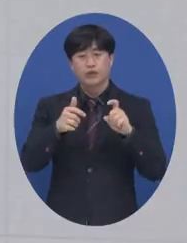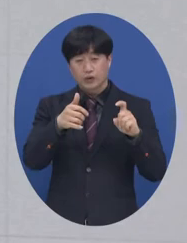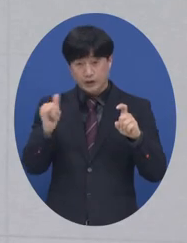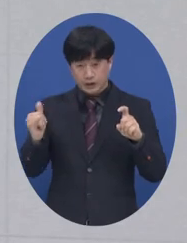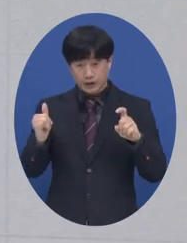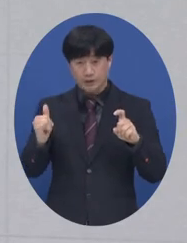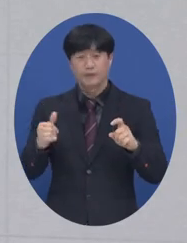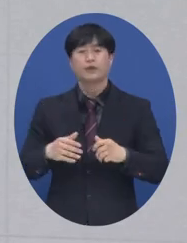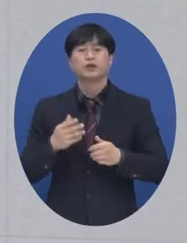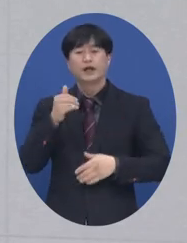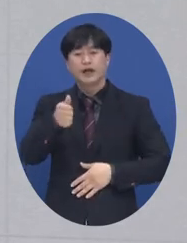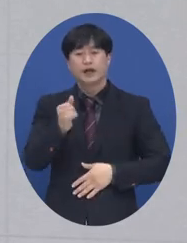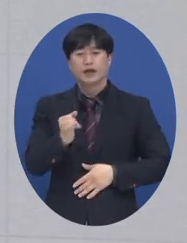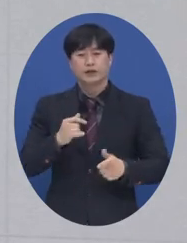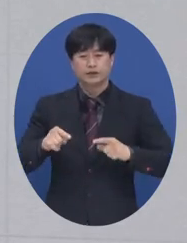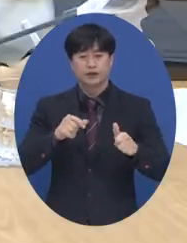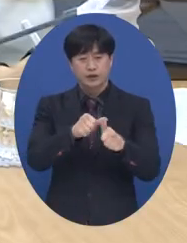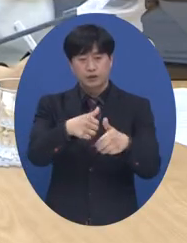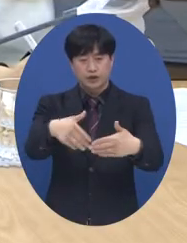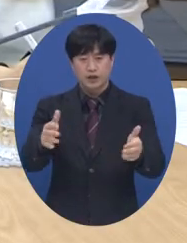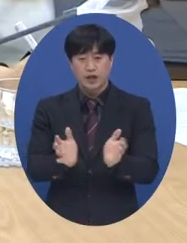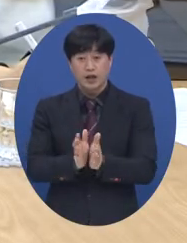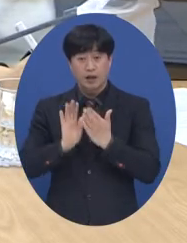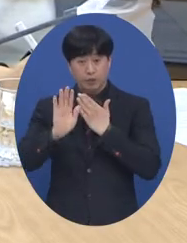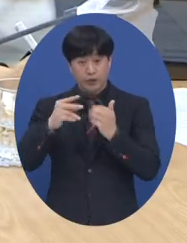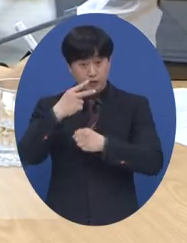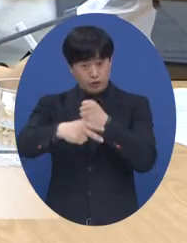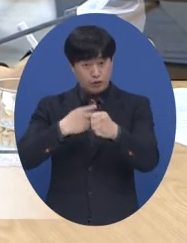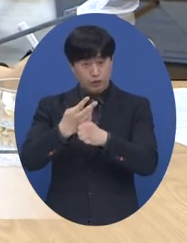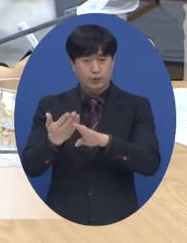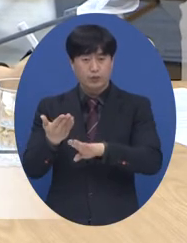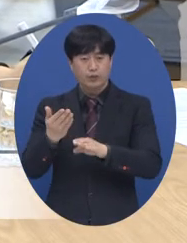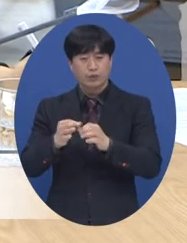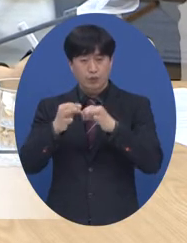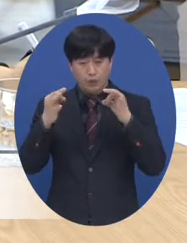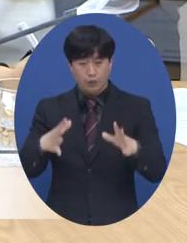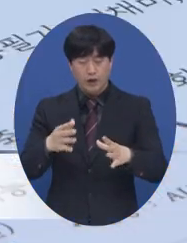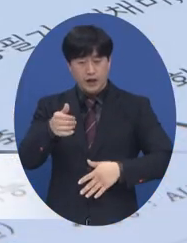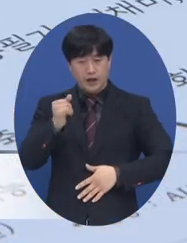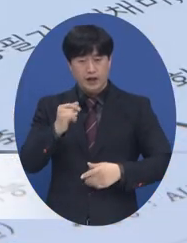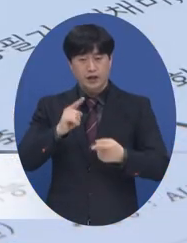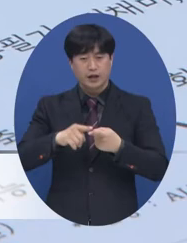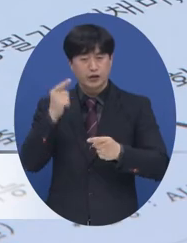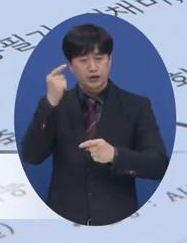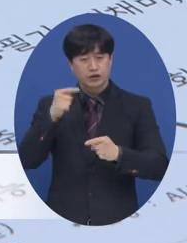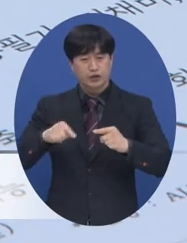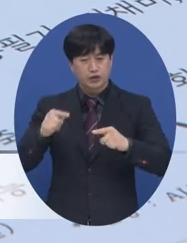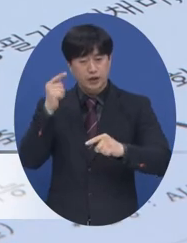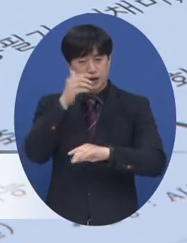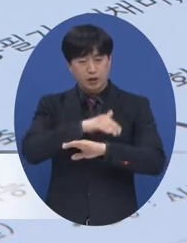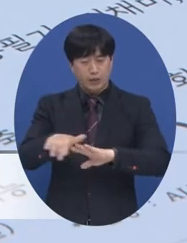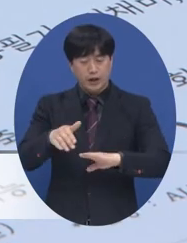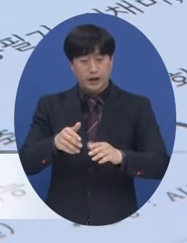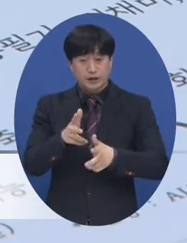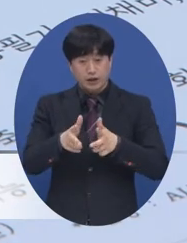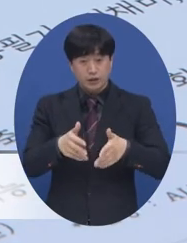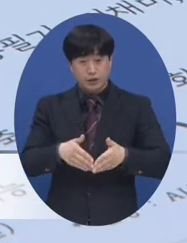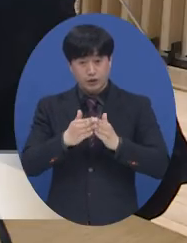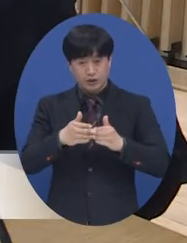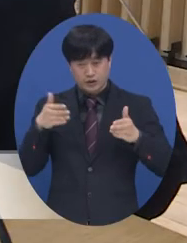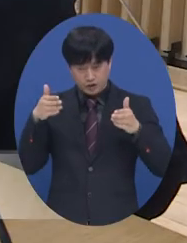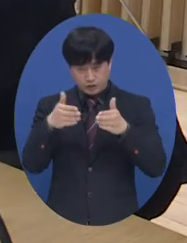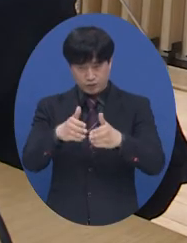구성된 인공지능 정책자문 다는 앞으로 2년 동안 인공지능에 관한 정책을 기획하고 사업 구체화 에